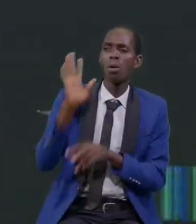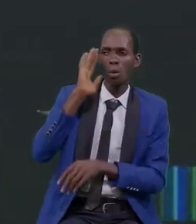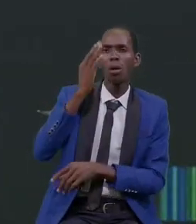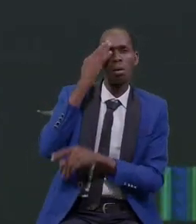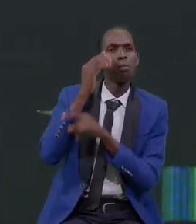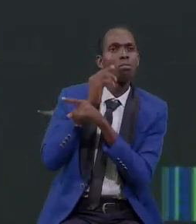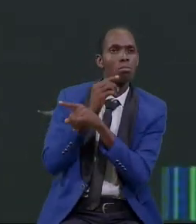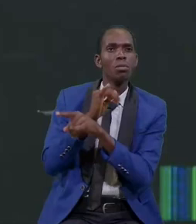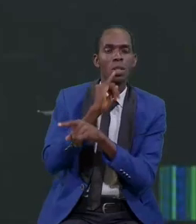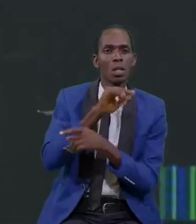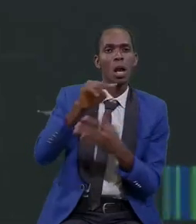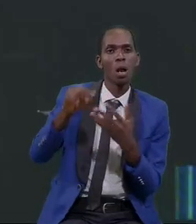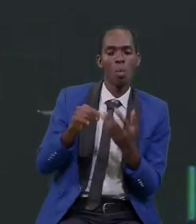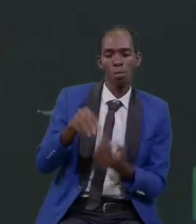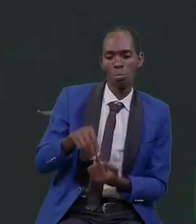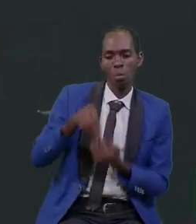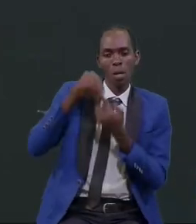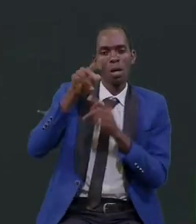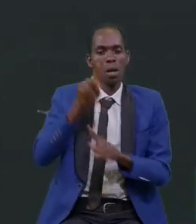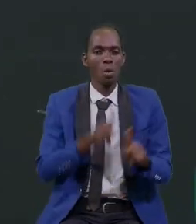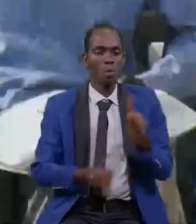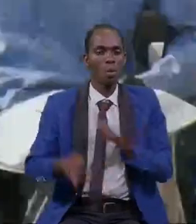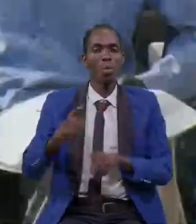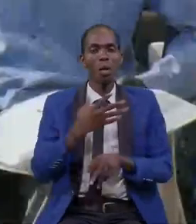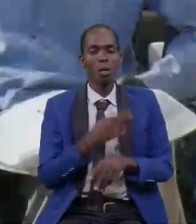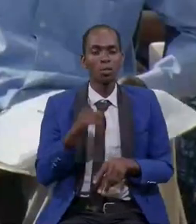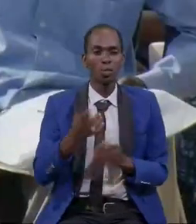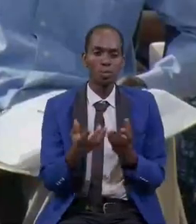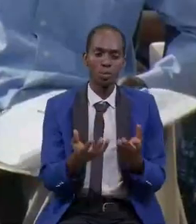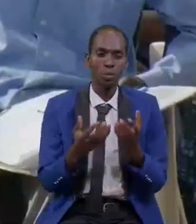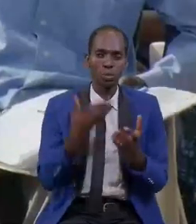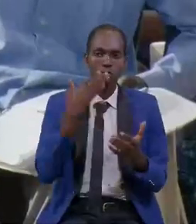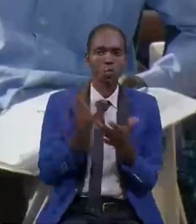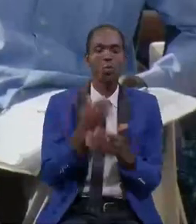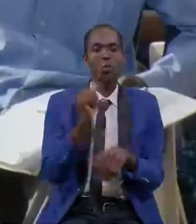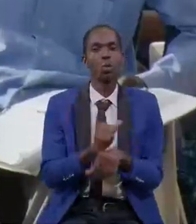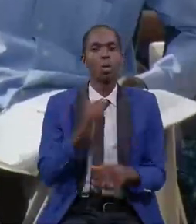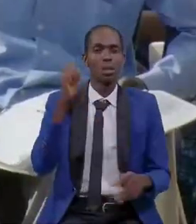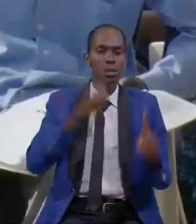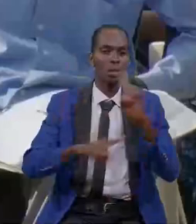que tu fais partie des gens particuliers, zélés pour les bonnes œuvres. Un bon amen.